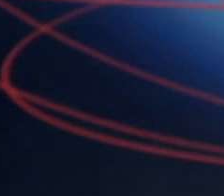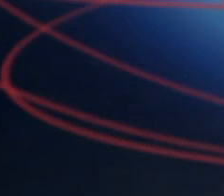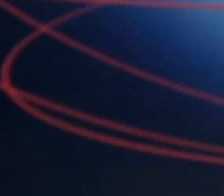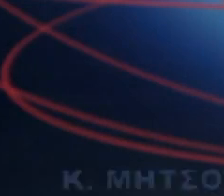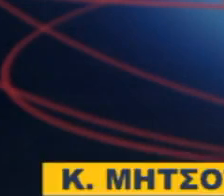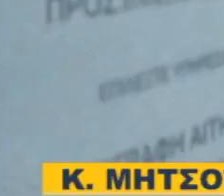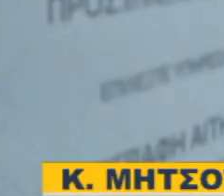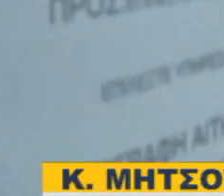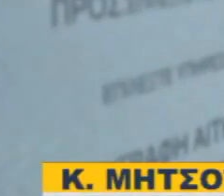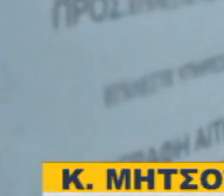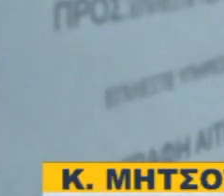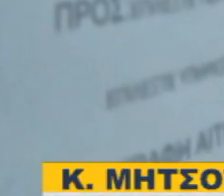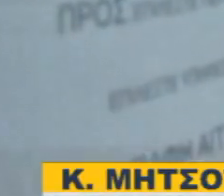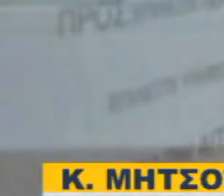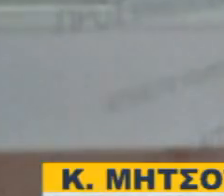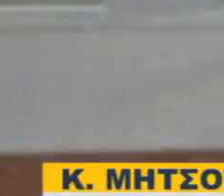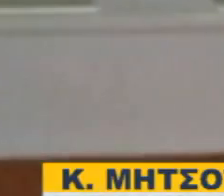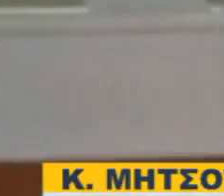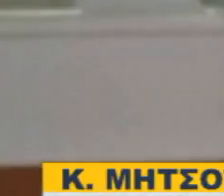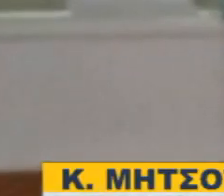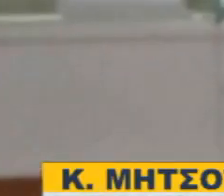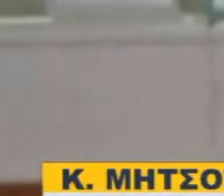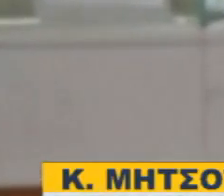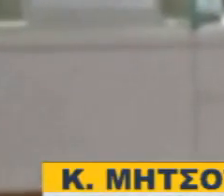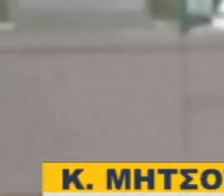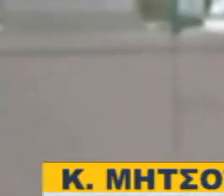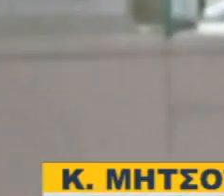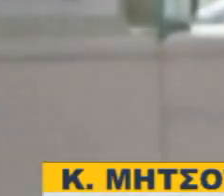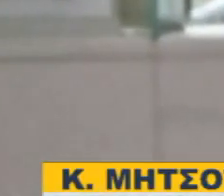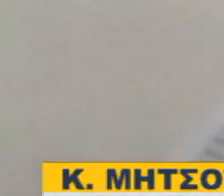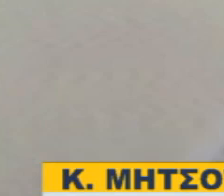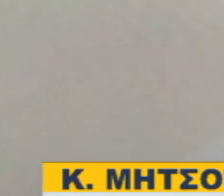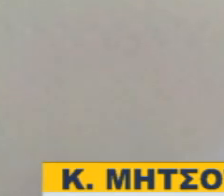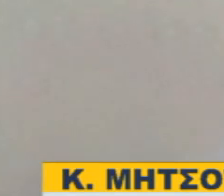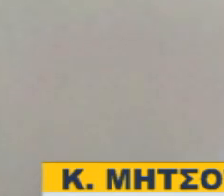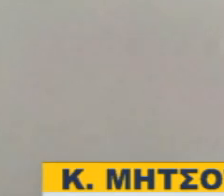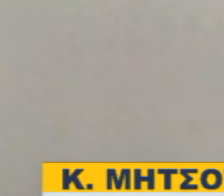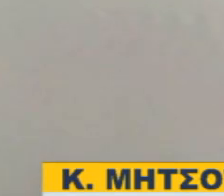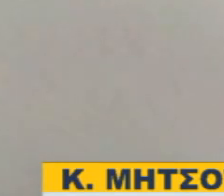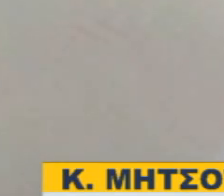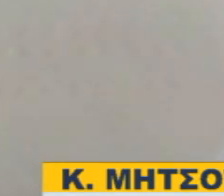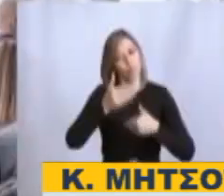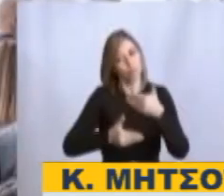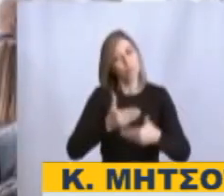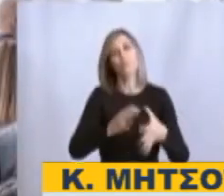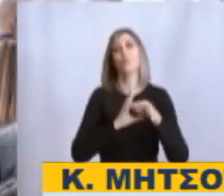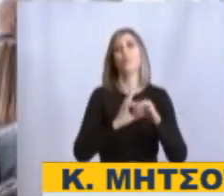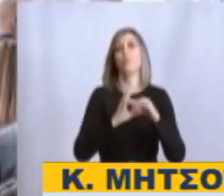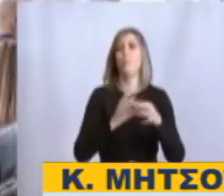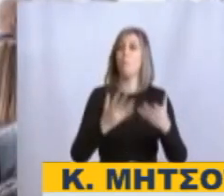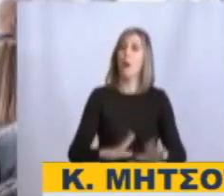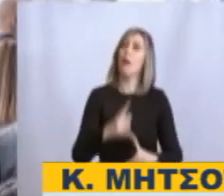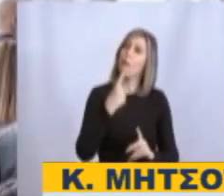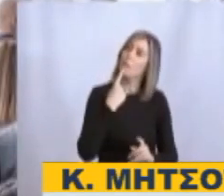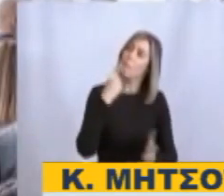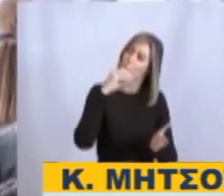7%. Η κυβέρνηση στηρίζει τους συνταξιούχους κάνοντας το χρέος της στους απόμαχους, διαβεβαίωσε ο Πρωθυπουργός Κυριάκος